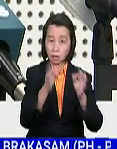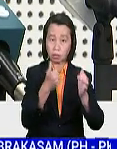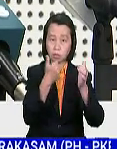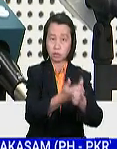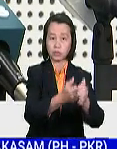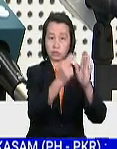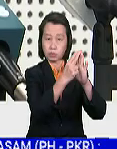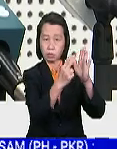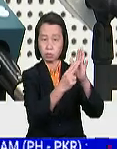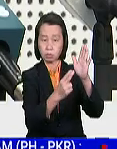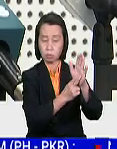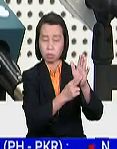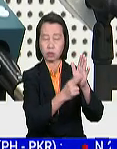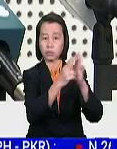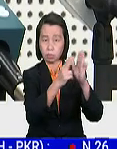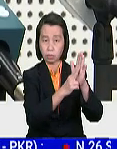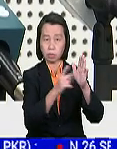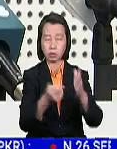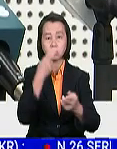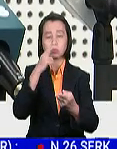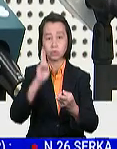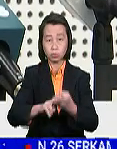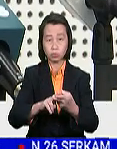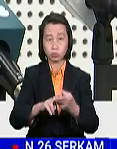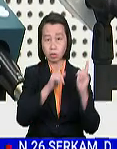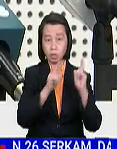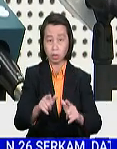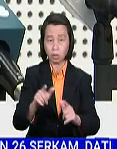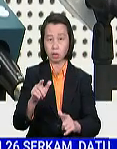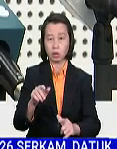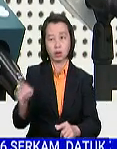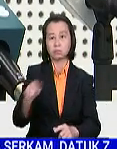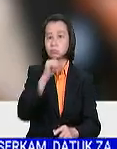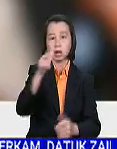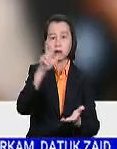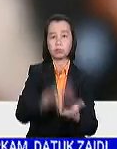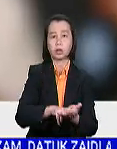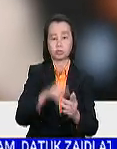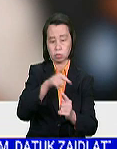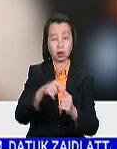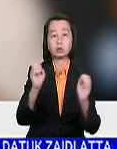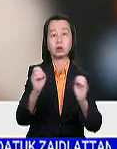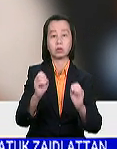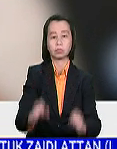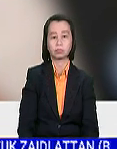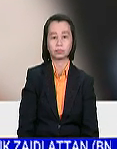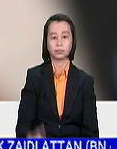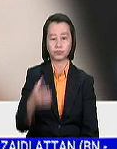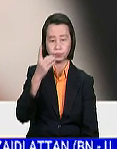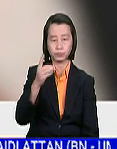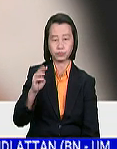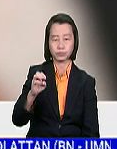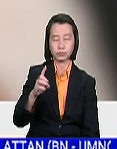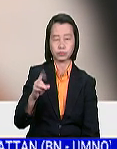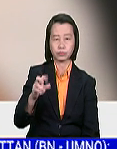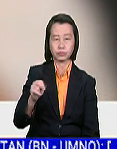sebelum ini Serta zat-zat surat belakang sebagai add-on itu adalah tidak sah yaitu Muhammadin mengumkan